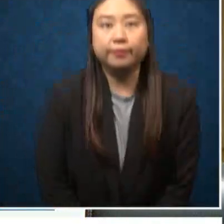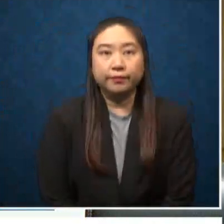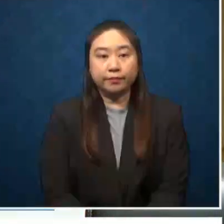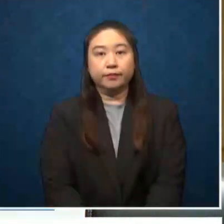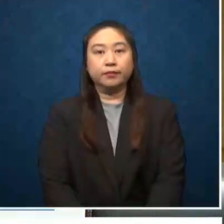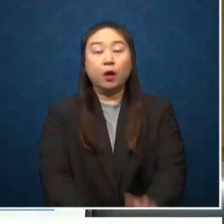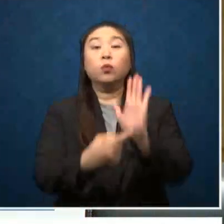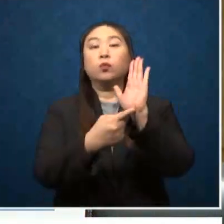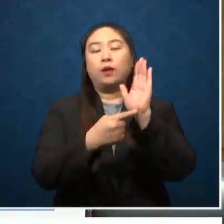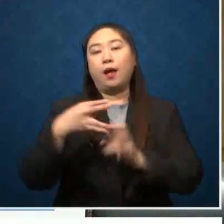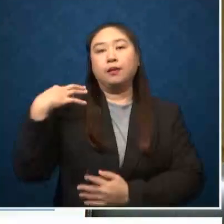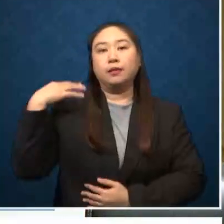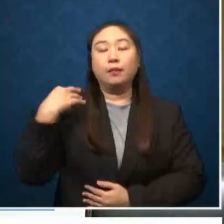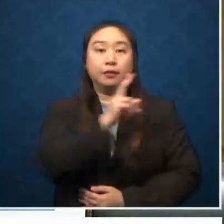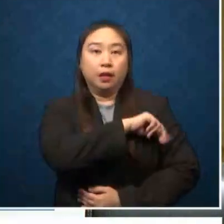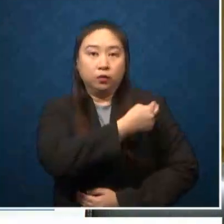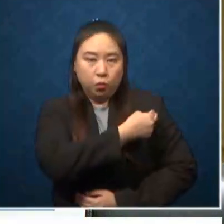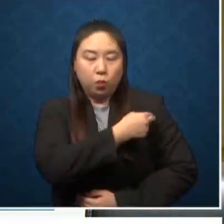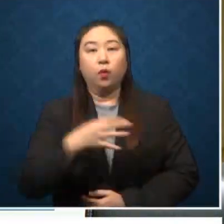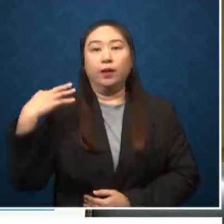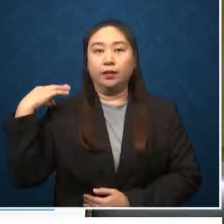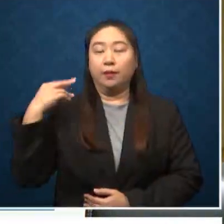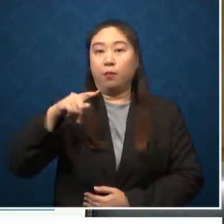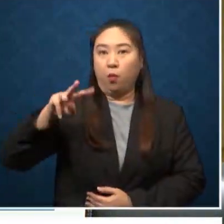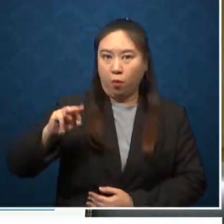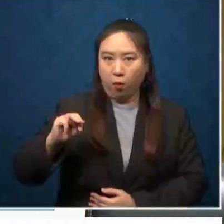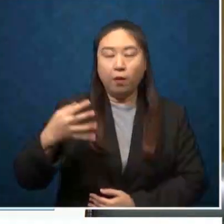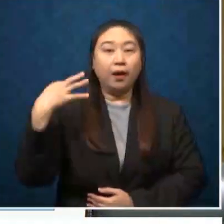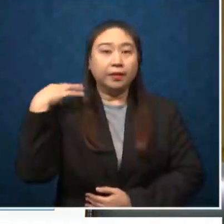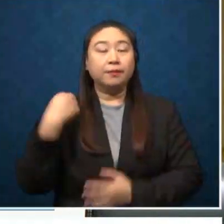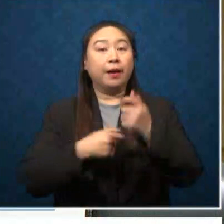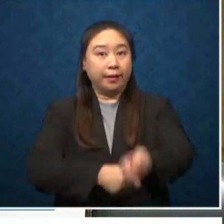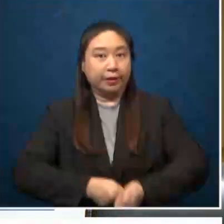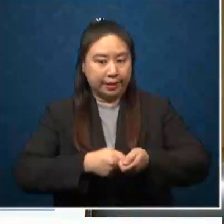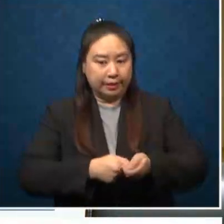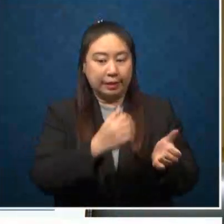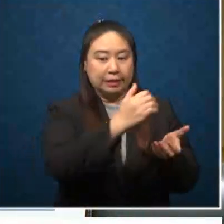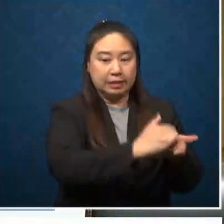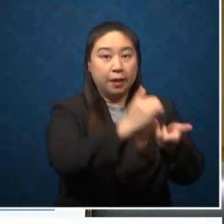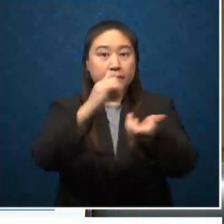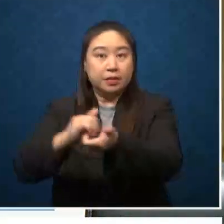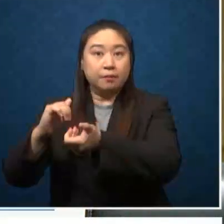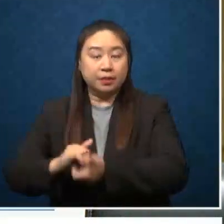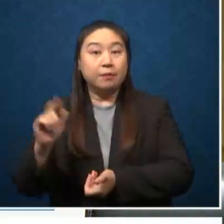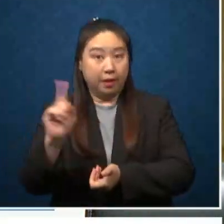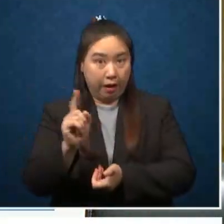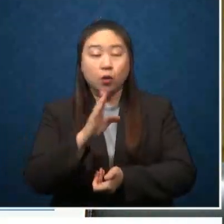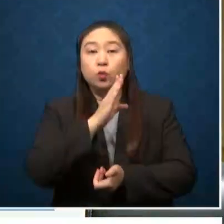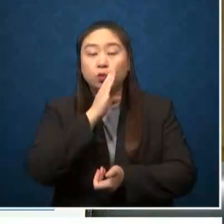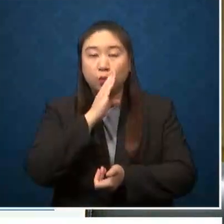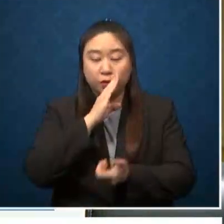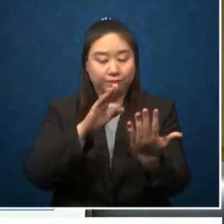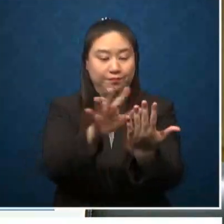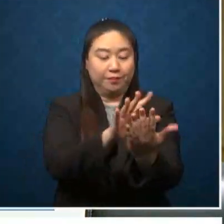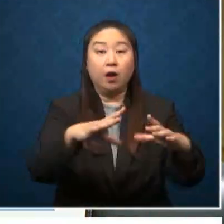สังคมและความมั่นคงมนุษย์อาสาสมัครการเกษตรถ้าเรานี้สามารถเชื่อมโยงบนหมดแผนที่